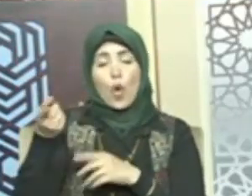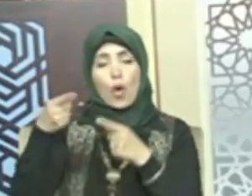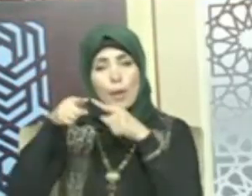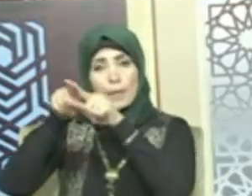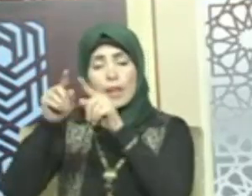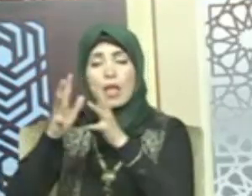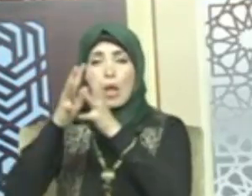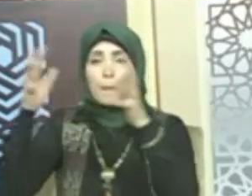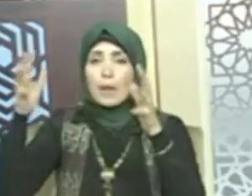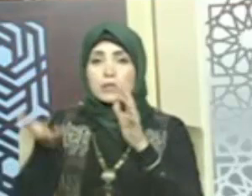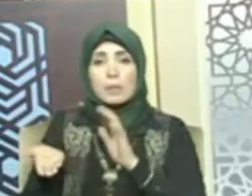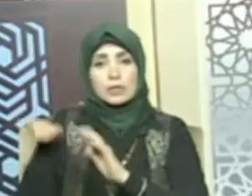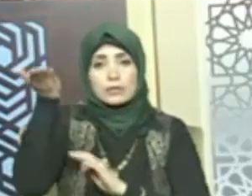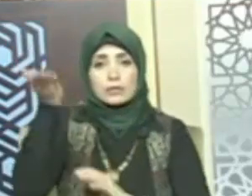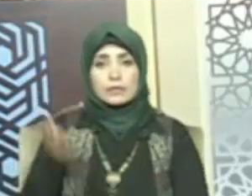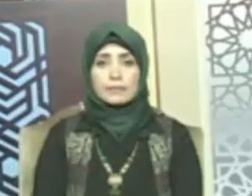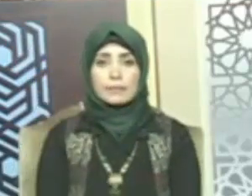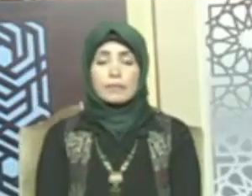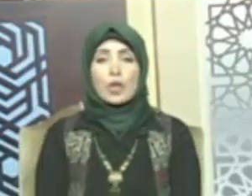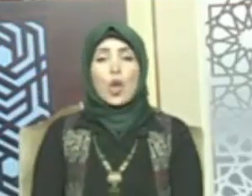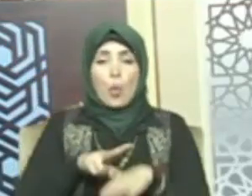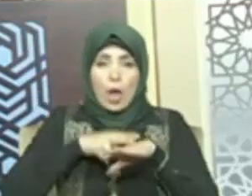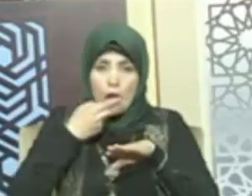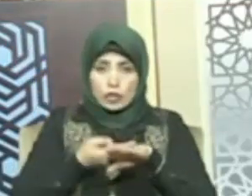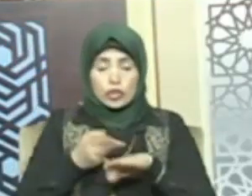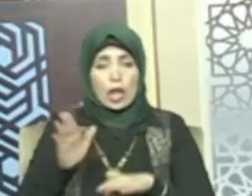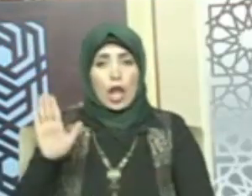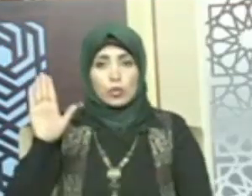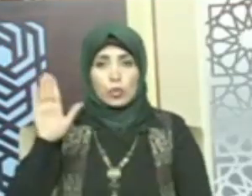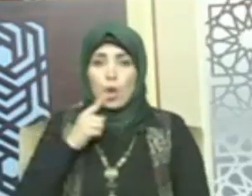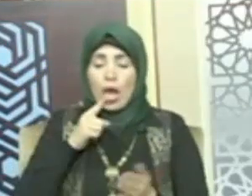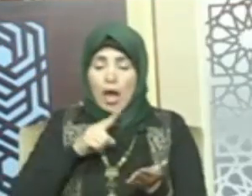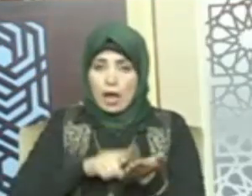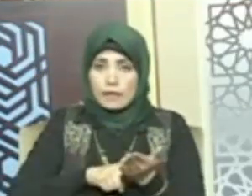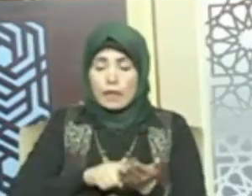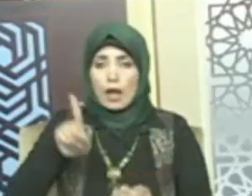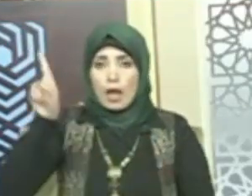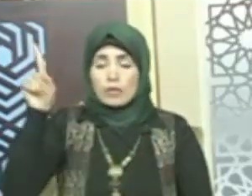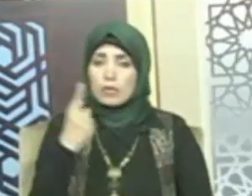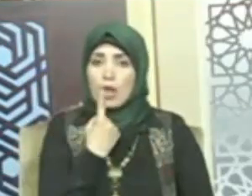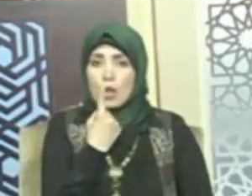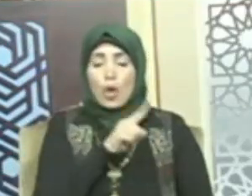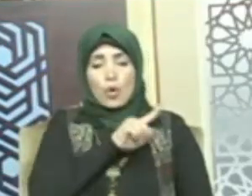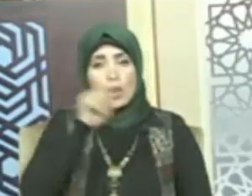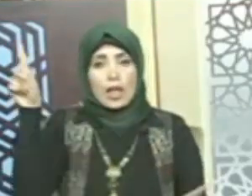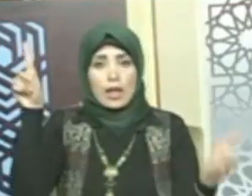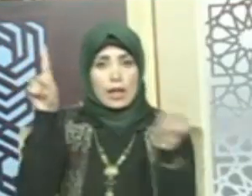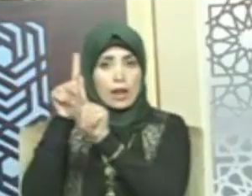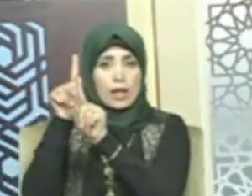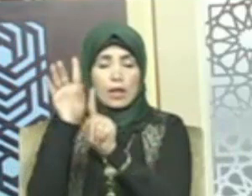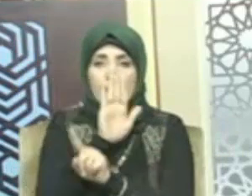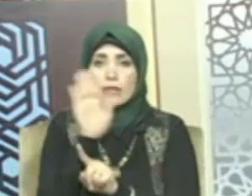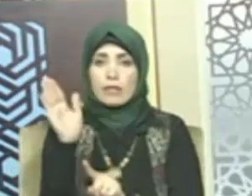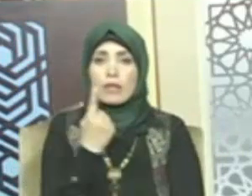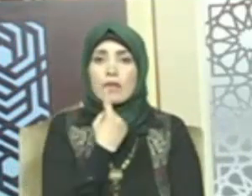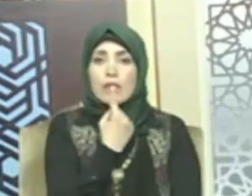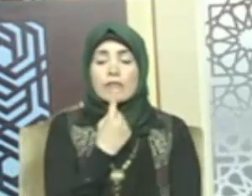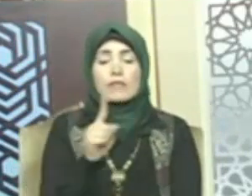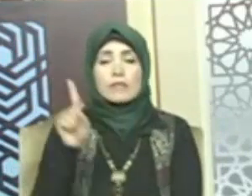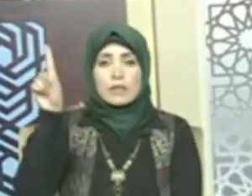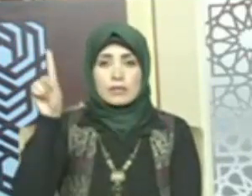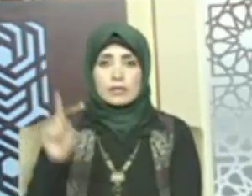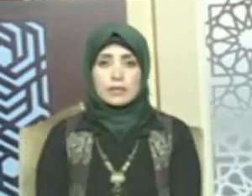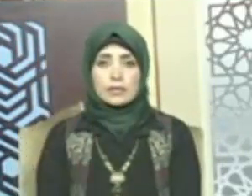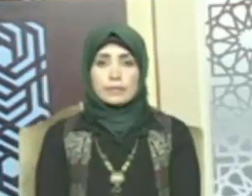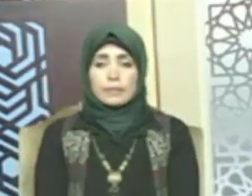يليق بعظمتك، وأشهد أنك أنت الله لا إله إلا